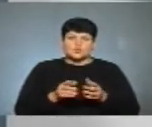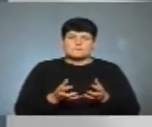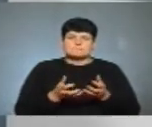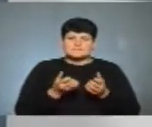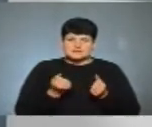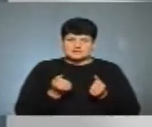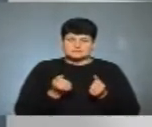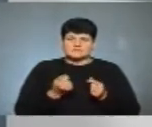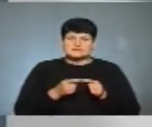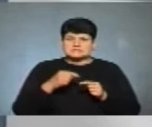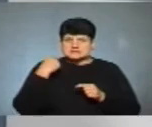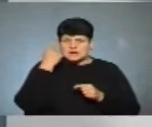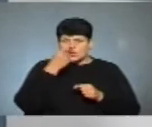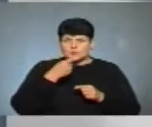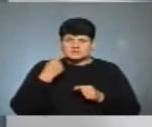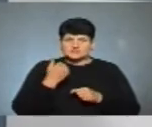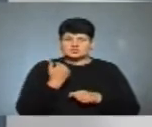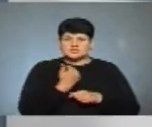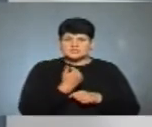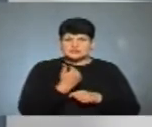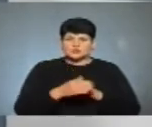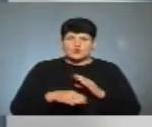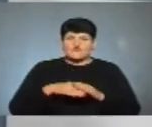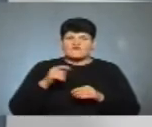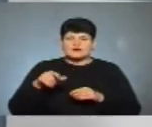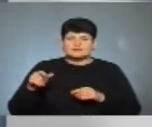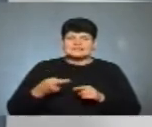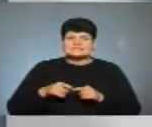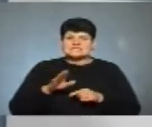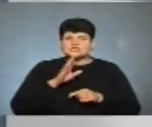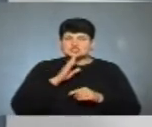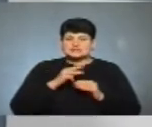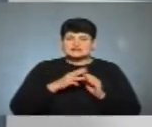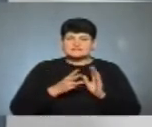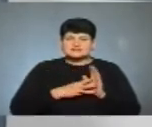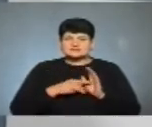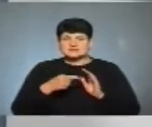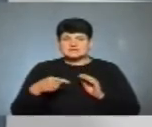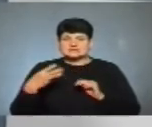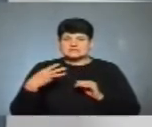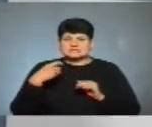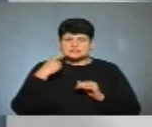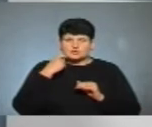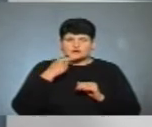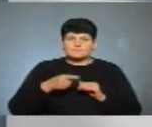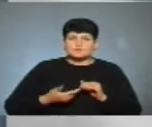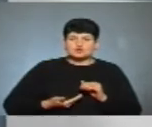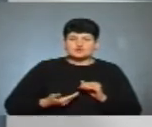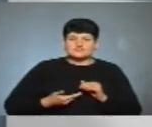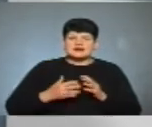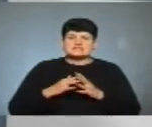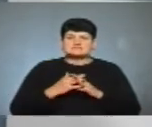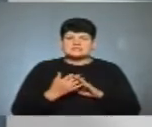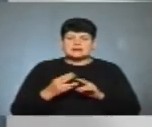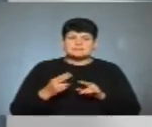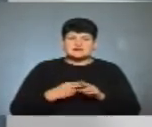Це обличчя їхнього виборця, яке це жінка 18-30 років, яка проживає в селі